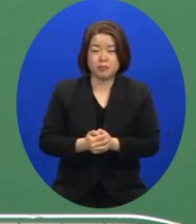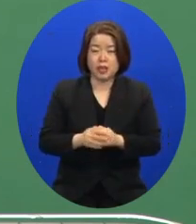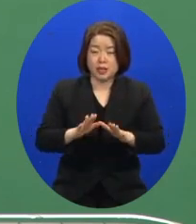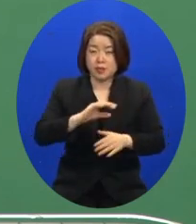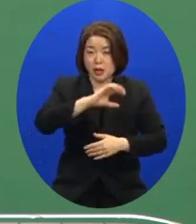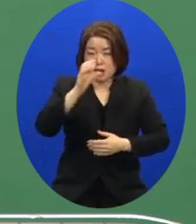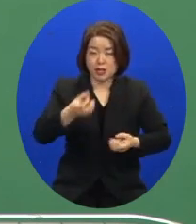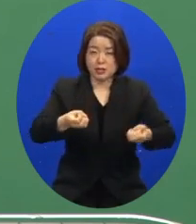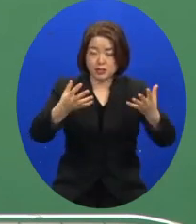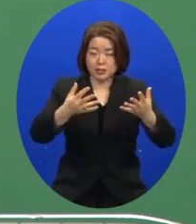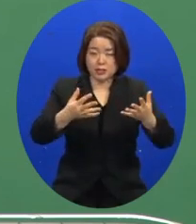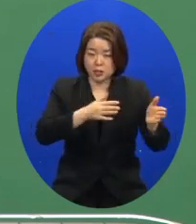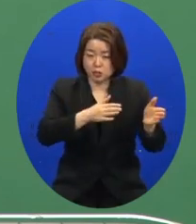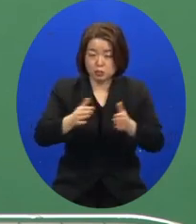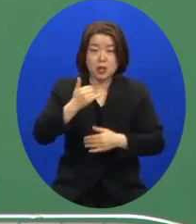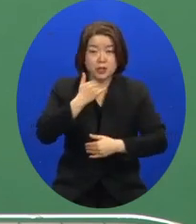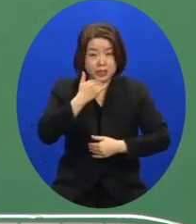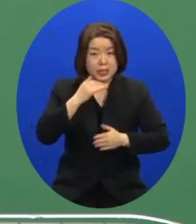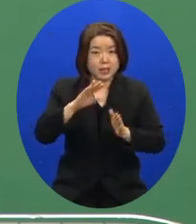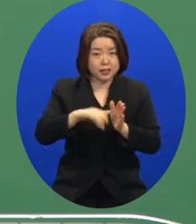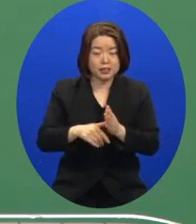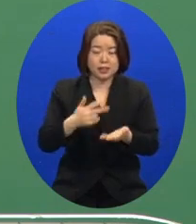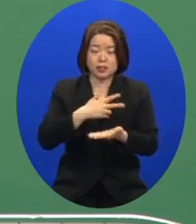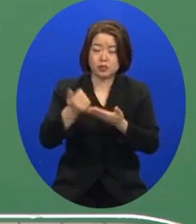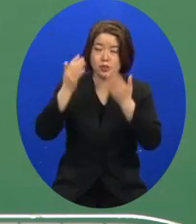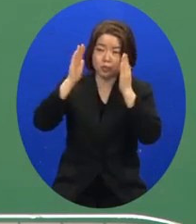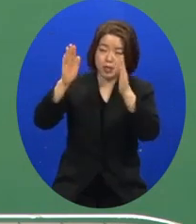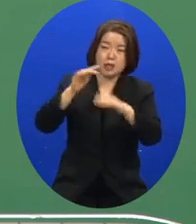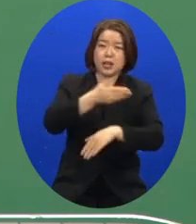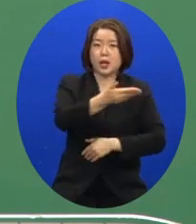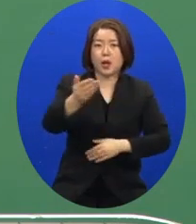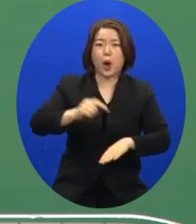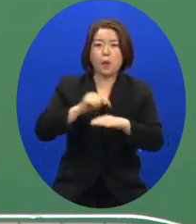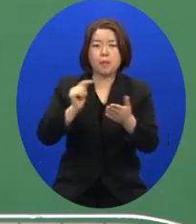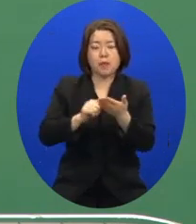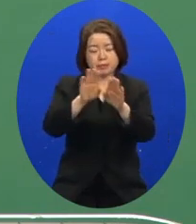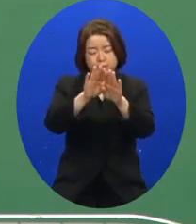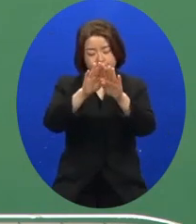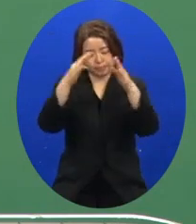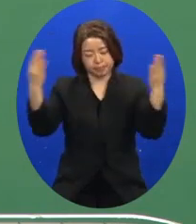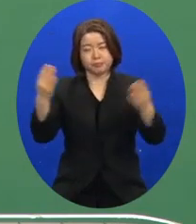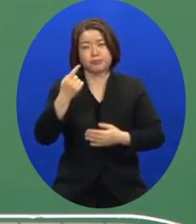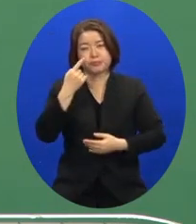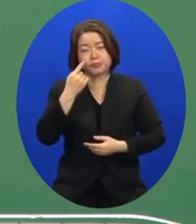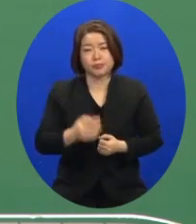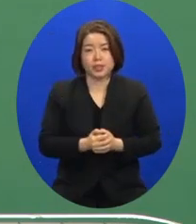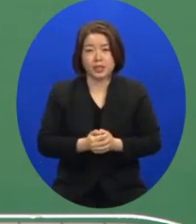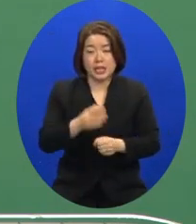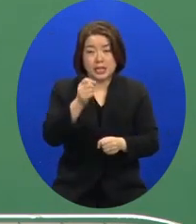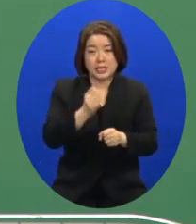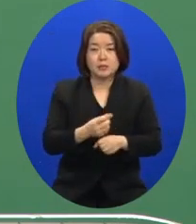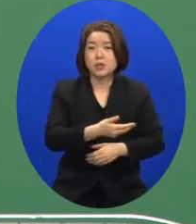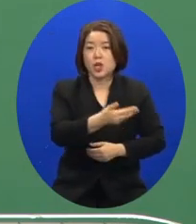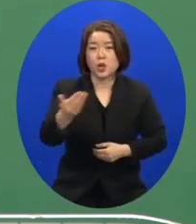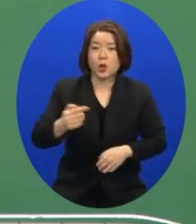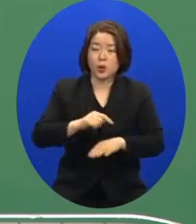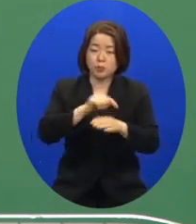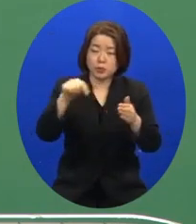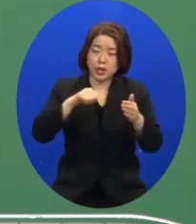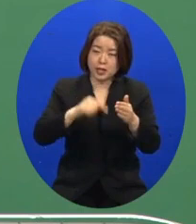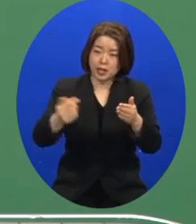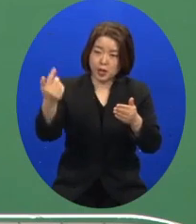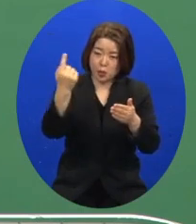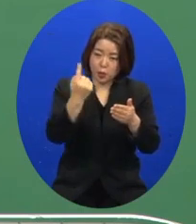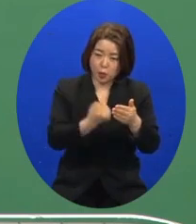준비하고 기다리면서 주님을 향하여 여러분의 마음을 활짝 여십시오. 그리고 이미 여러분 안에 오신